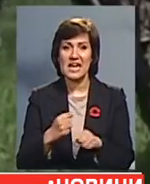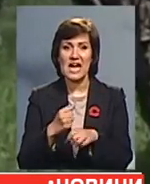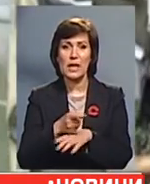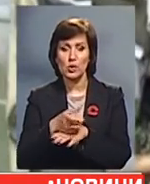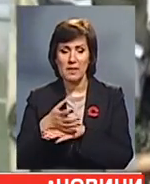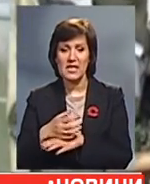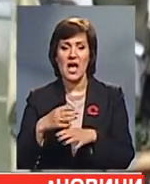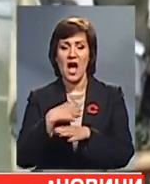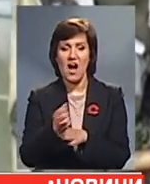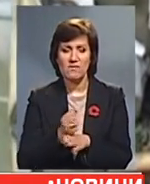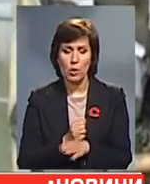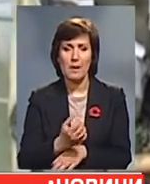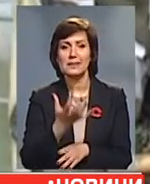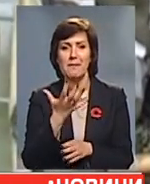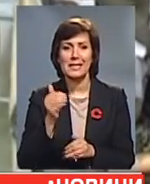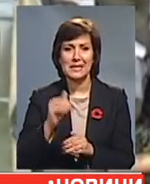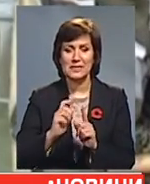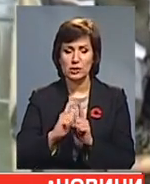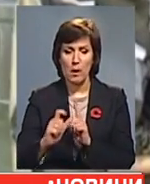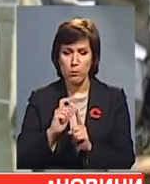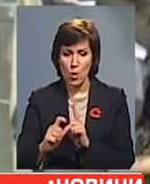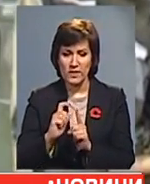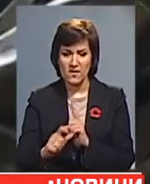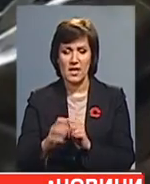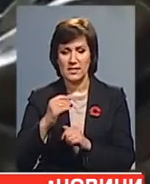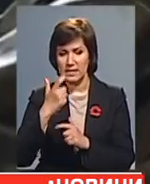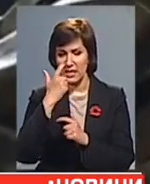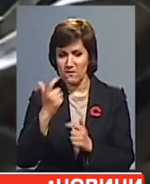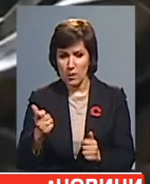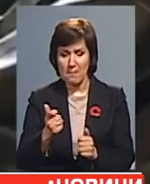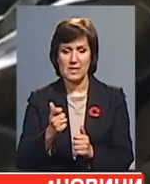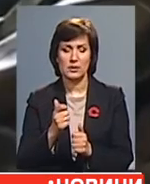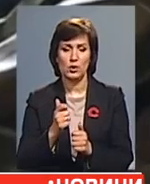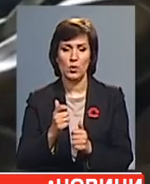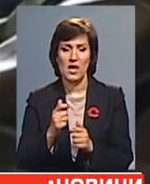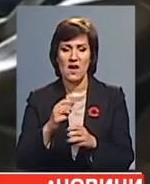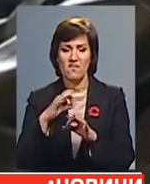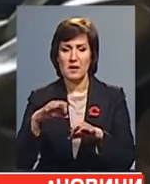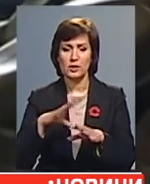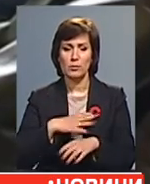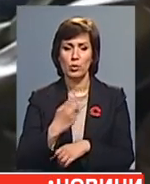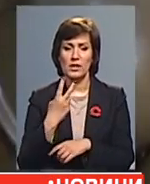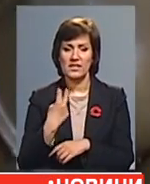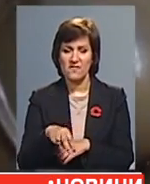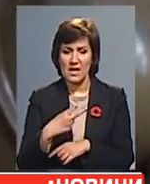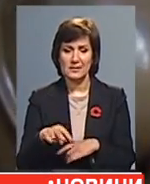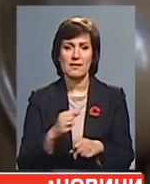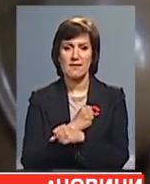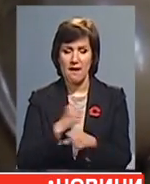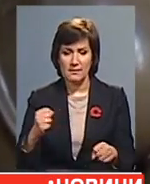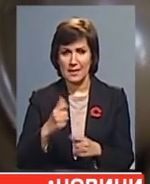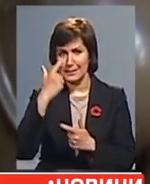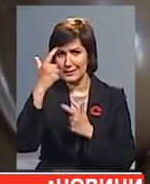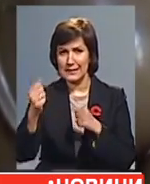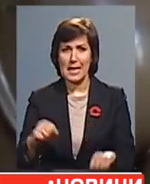гранатометів, автомат, понад 5 тисяч набоїв. За інформацією прес-служби відомства, в машині були також 2 десятки гранат,